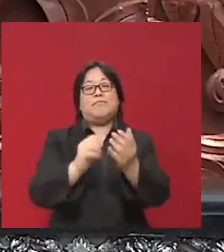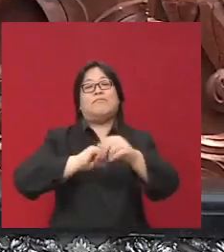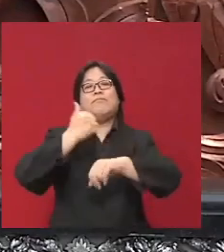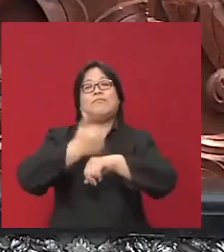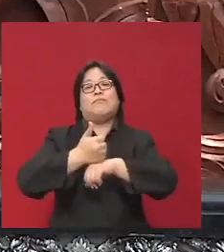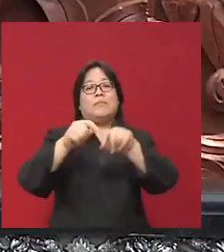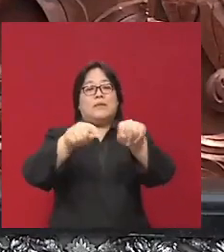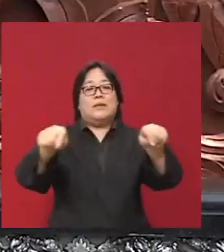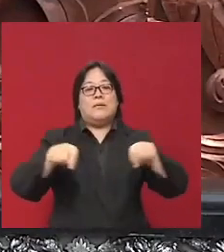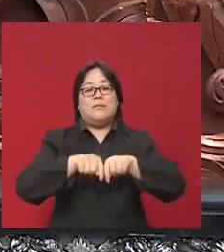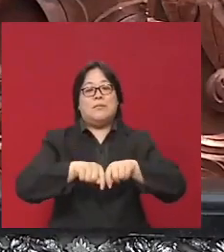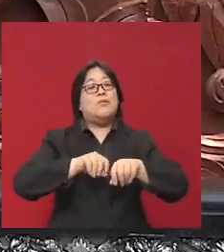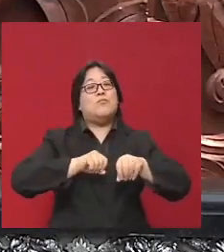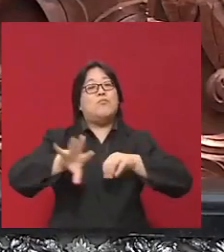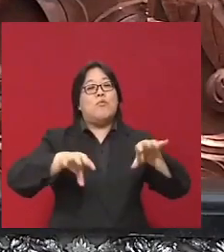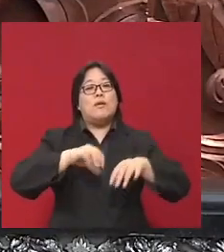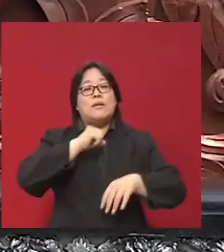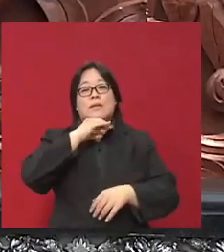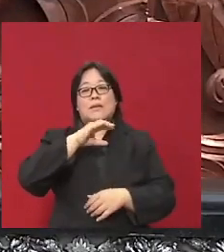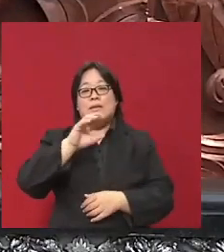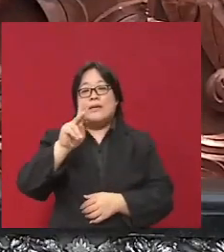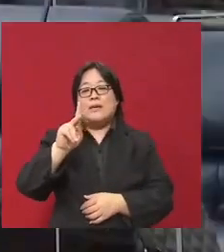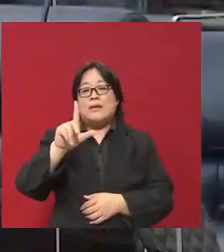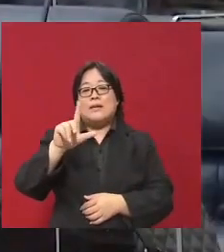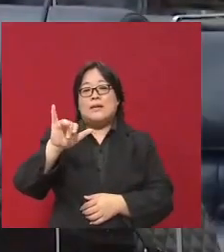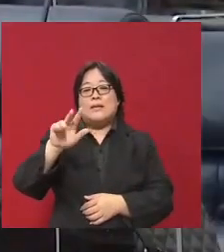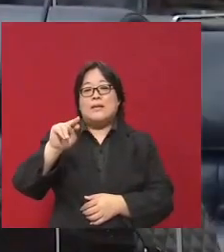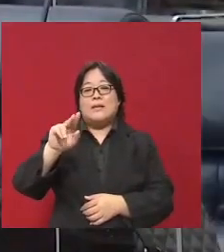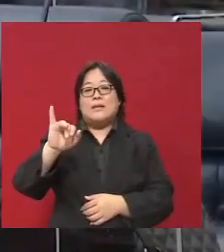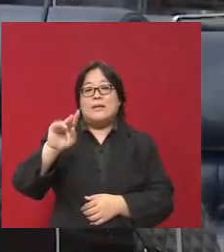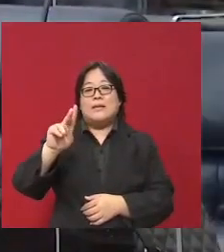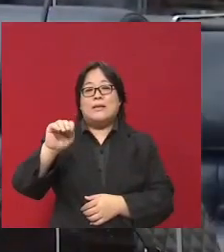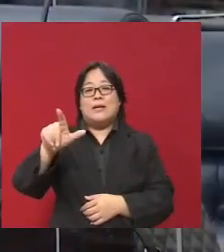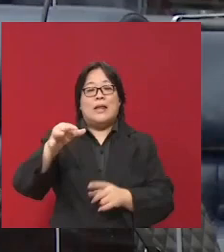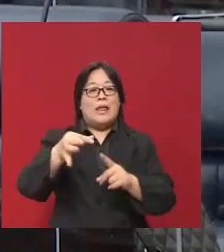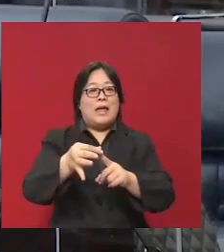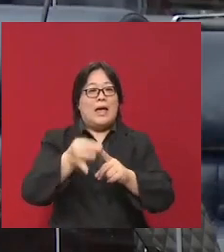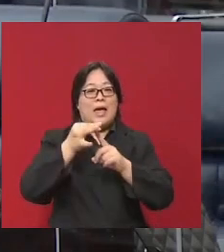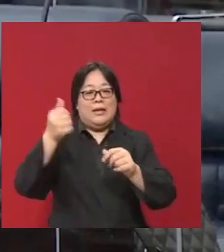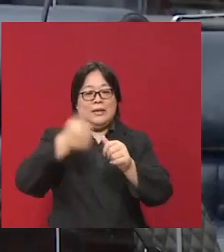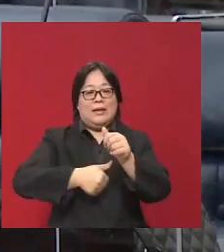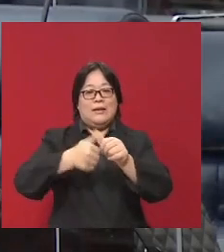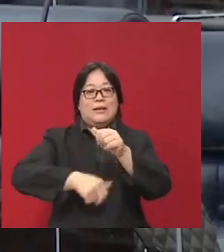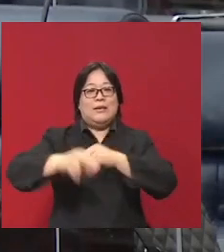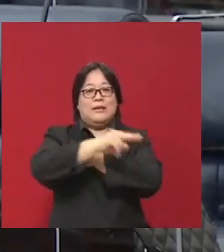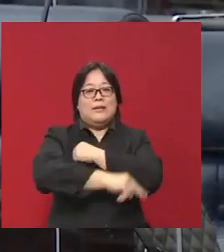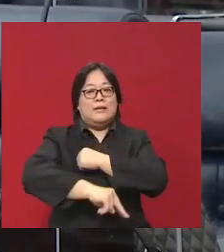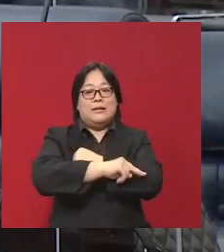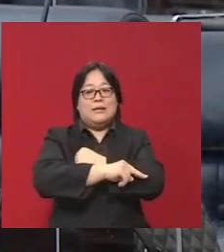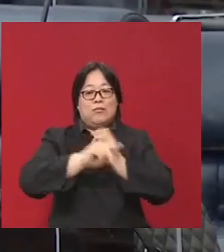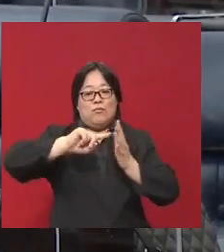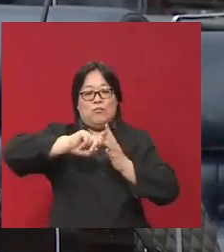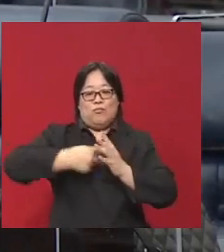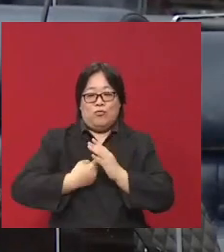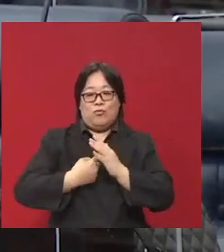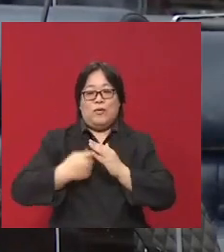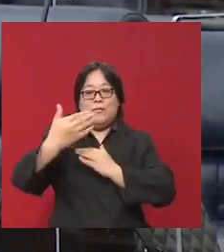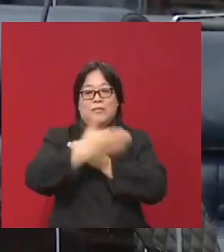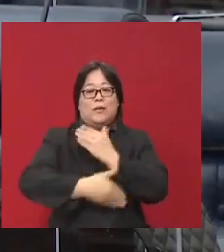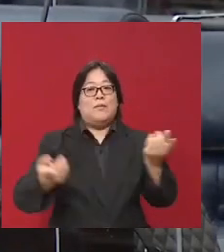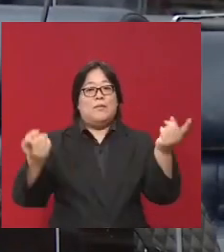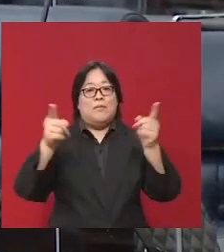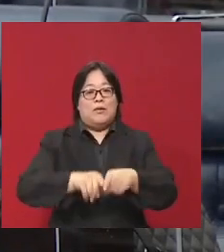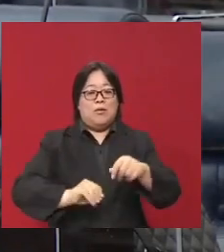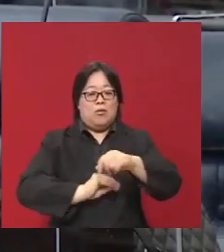mewujudkan tempat pembuangan sisa clinical yang khas di setiap Negeri sejak negara dilanda